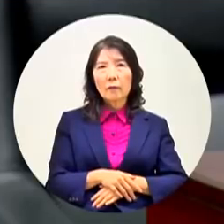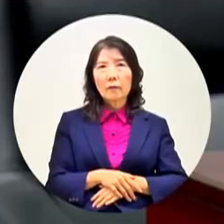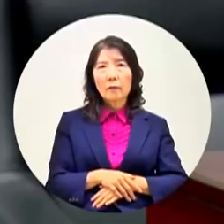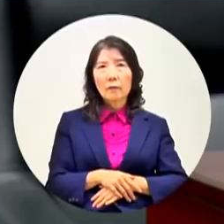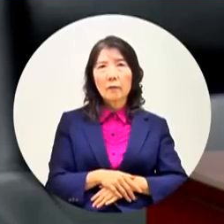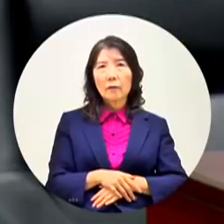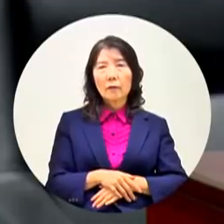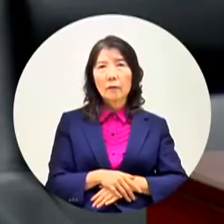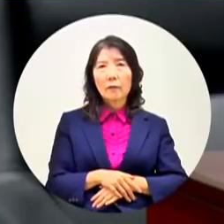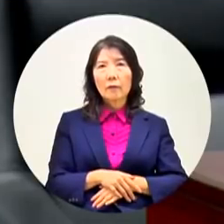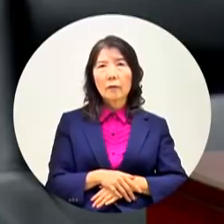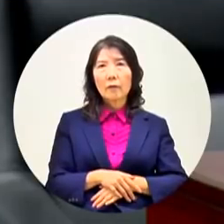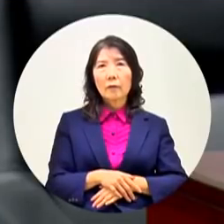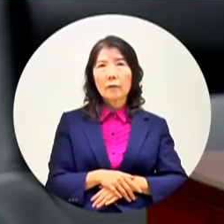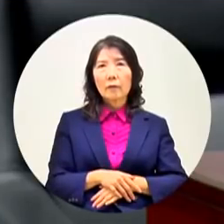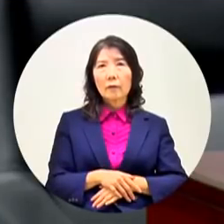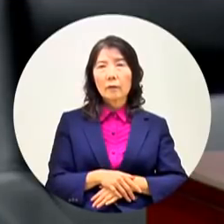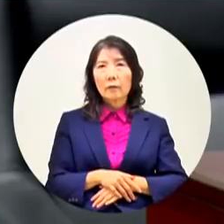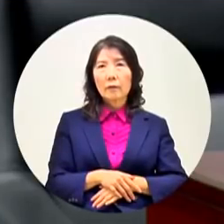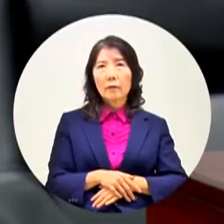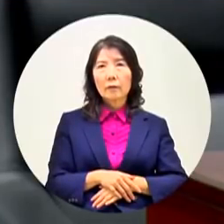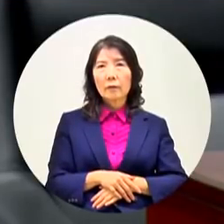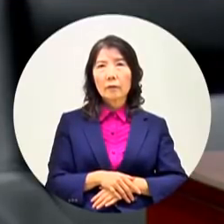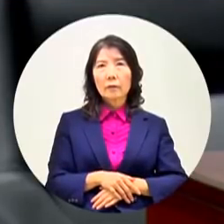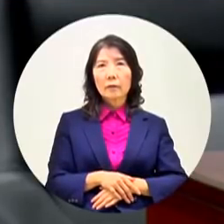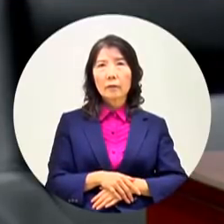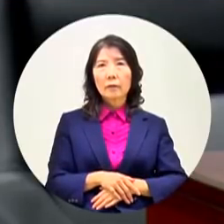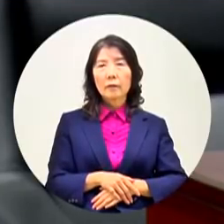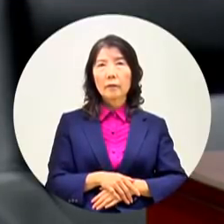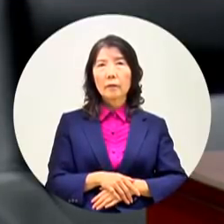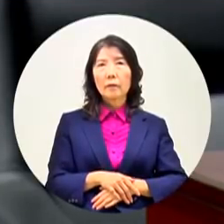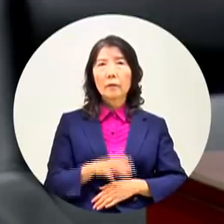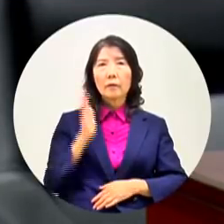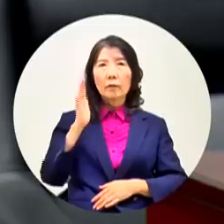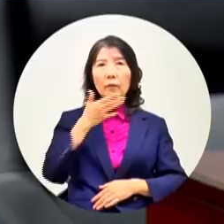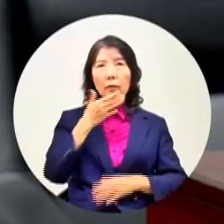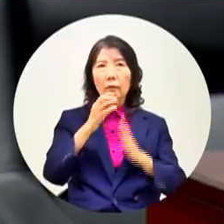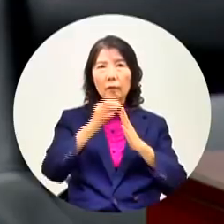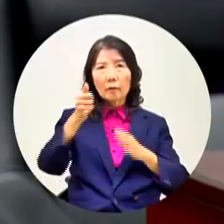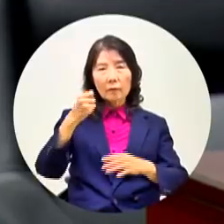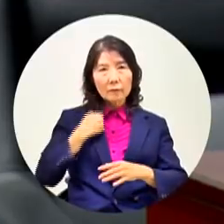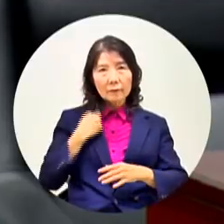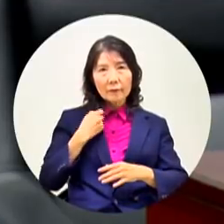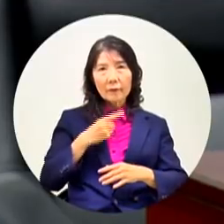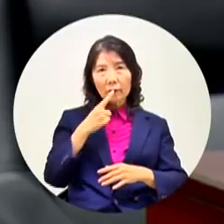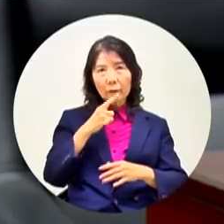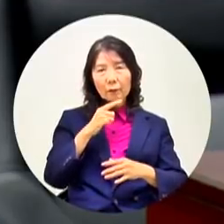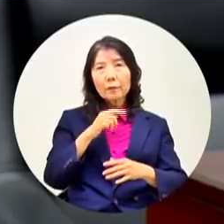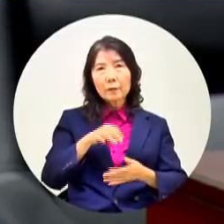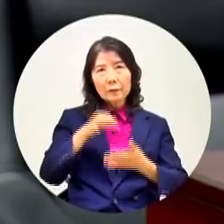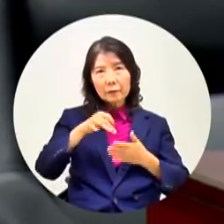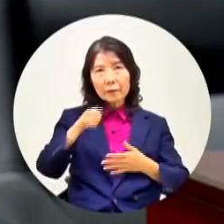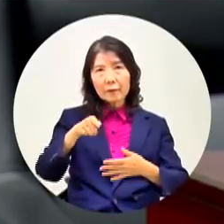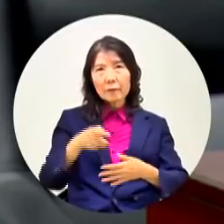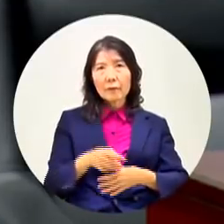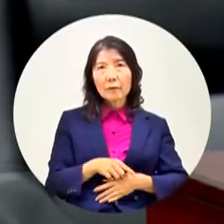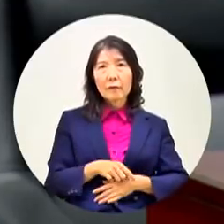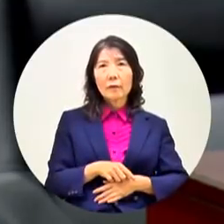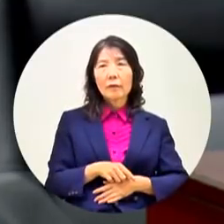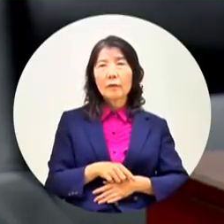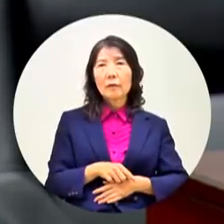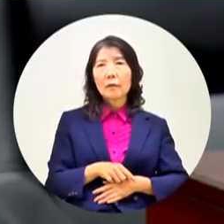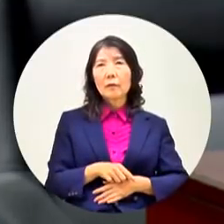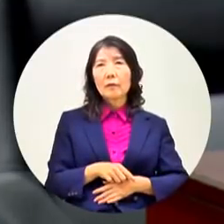我今麦要讲一个，可能别人在讲的这种水利局长知影，我要讲这个，人讲的都无人教